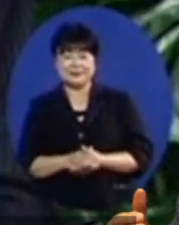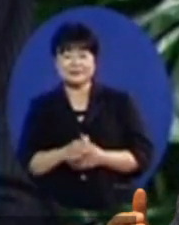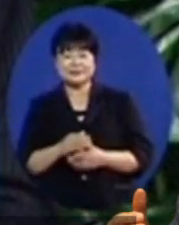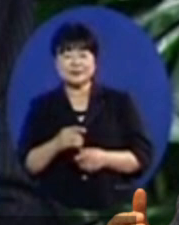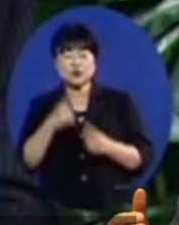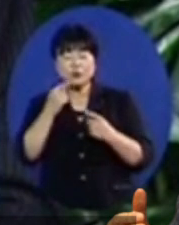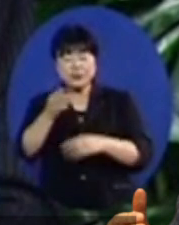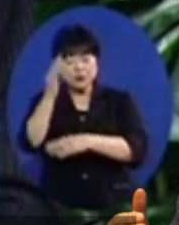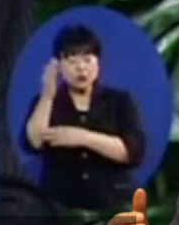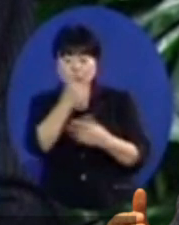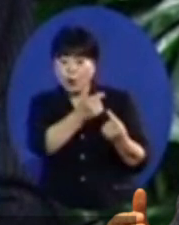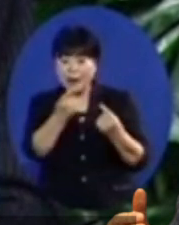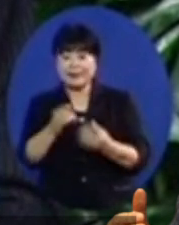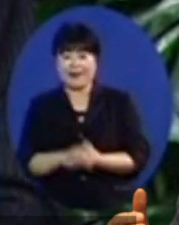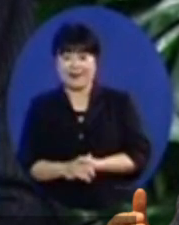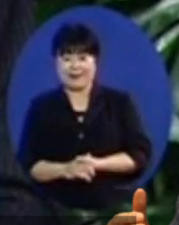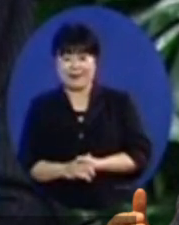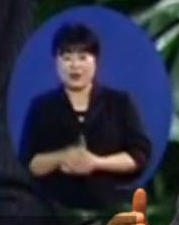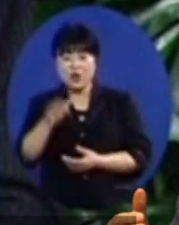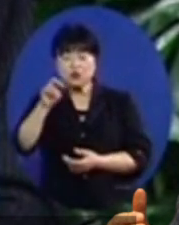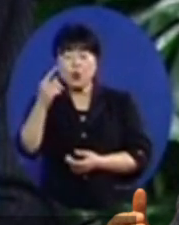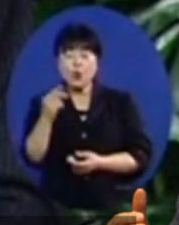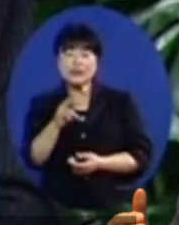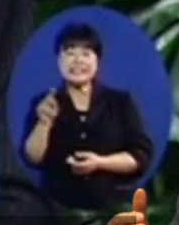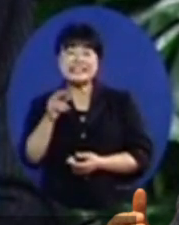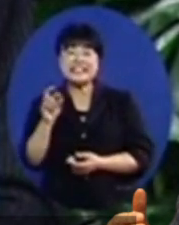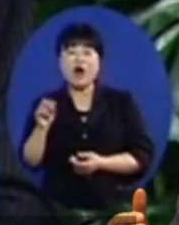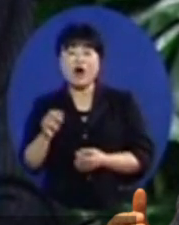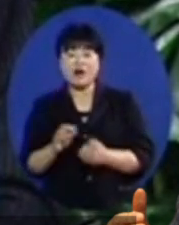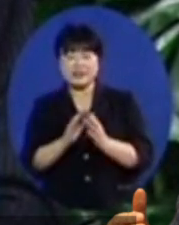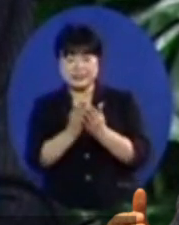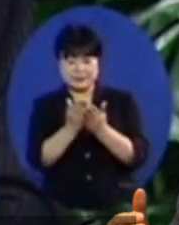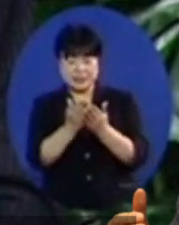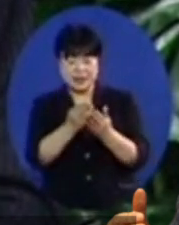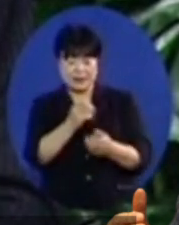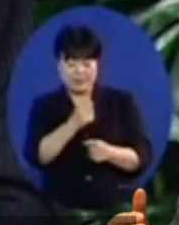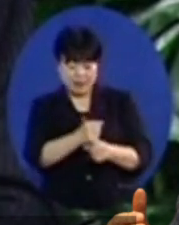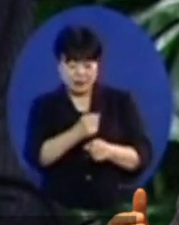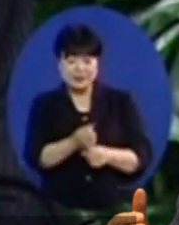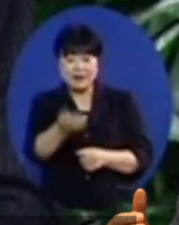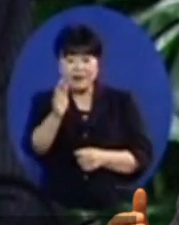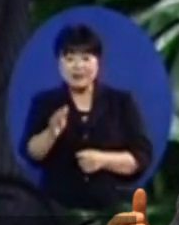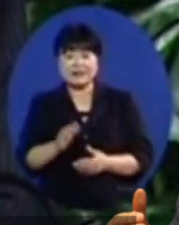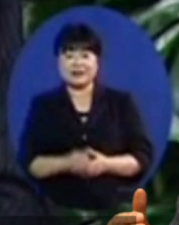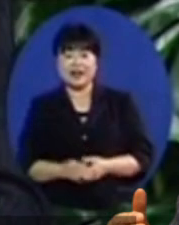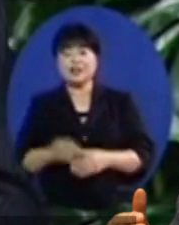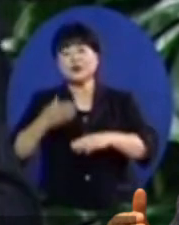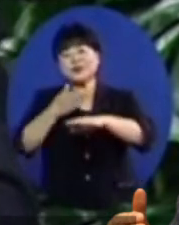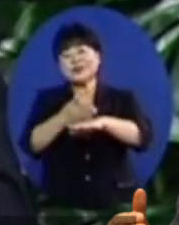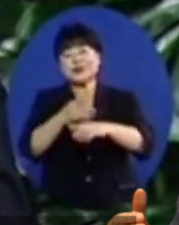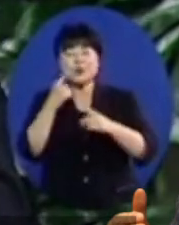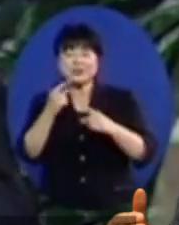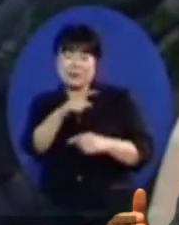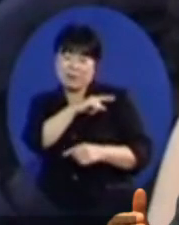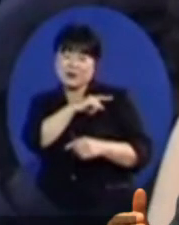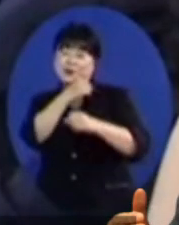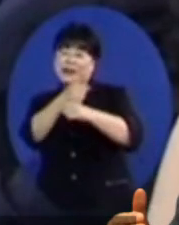말입니다. 이 조신영 씨가 최근에 이 책을 지었지만 나보다 늦었어요.